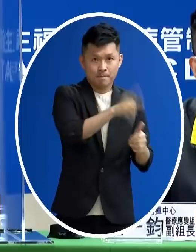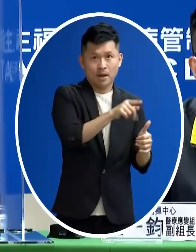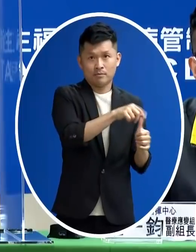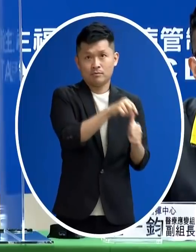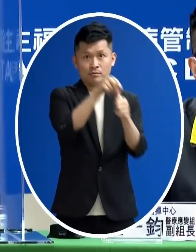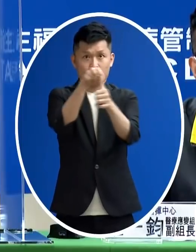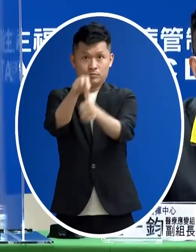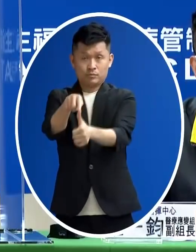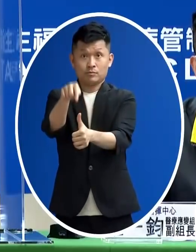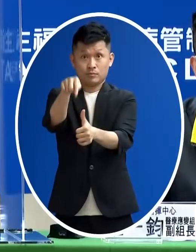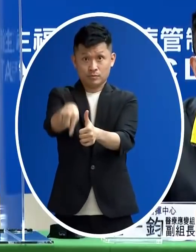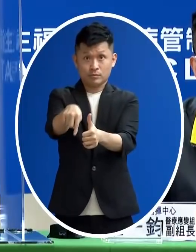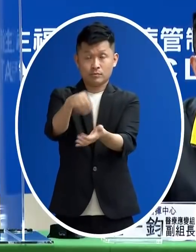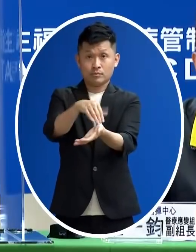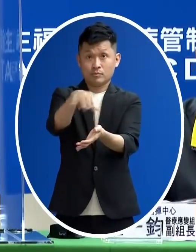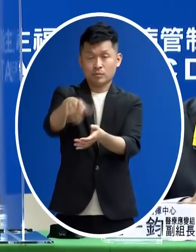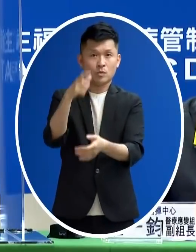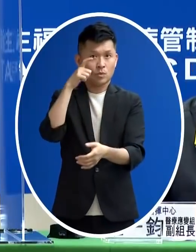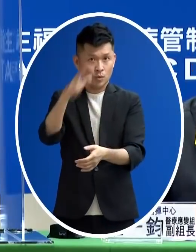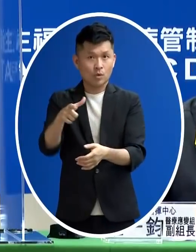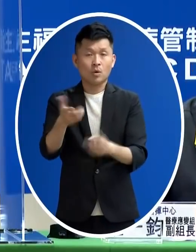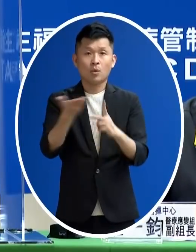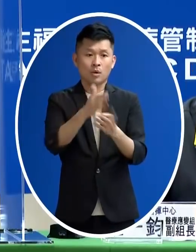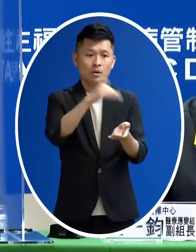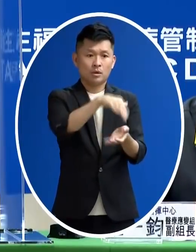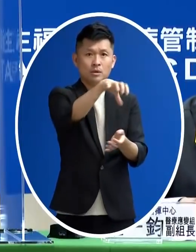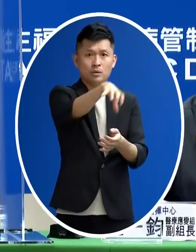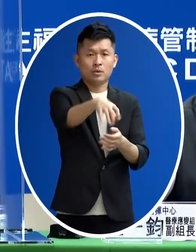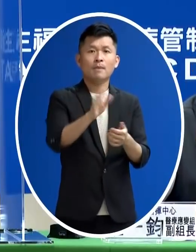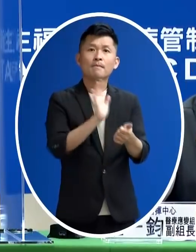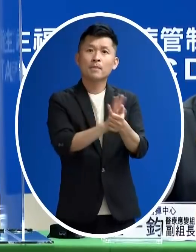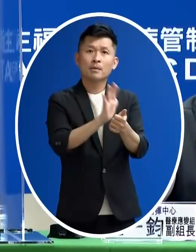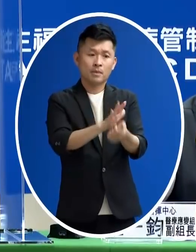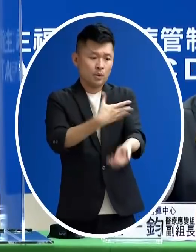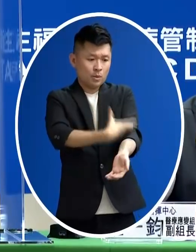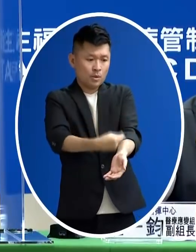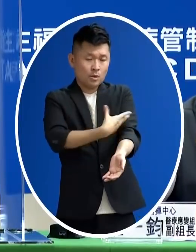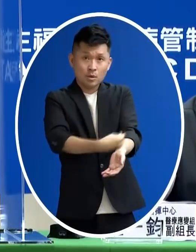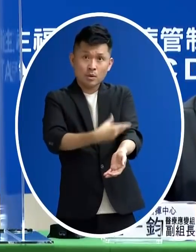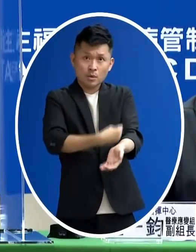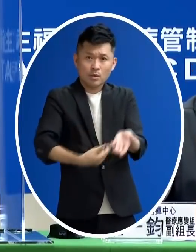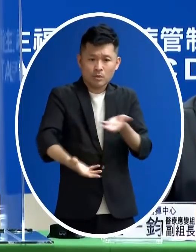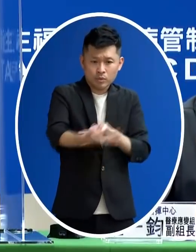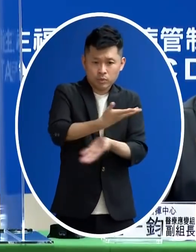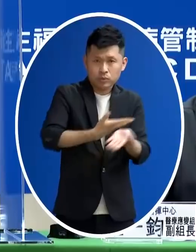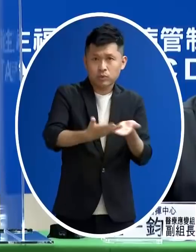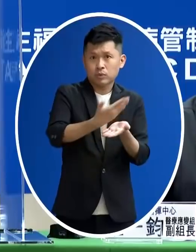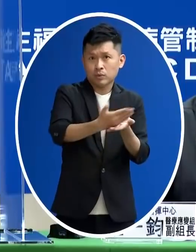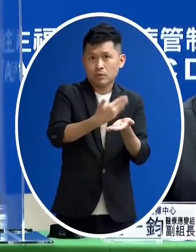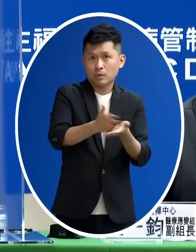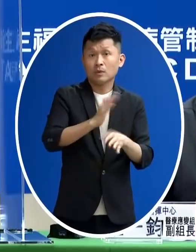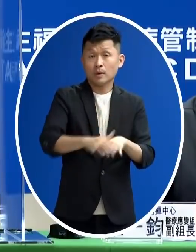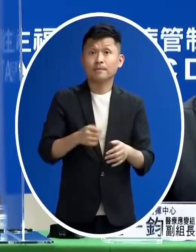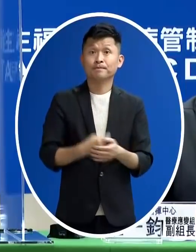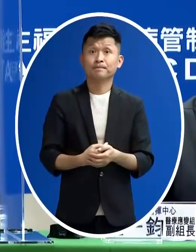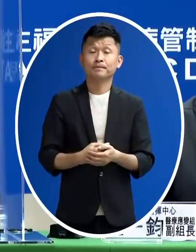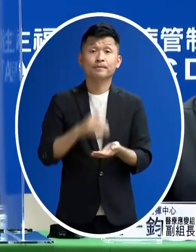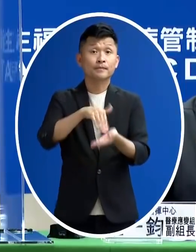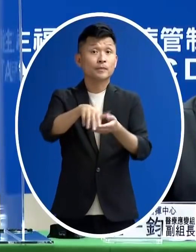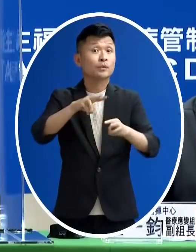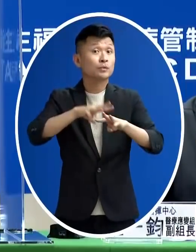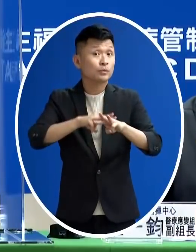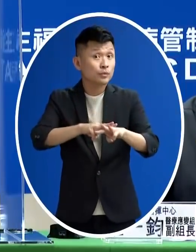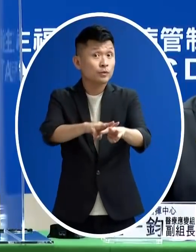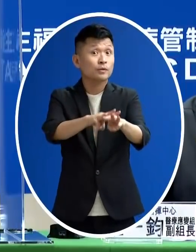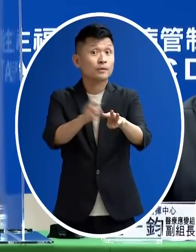定透析的诊所或医院接受血液透析的治疗。那另外在出院，我们现在原